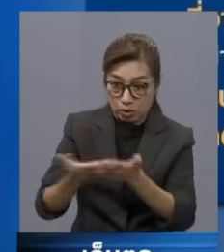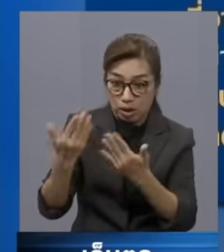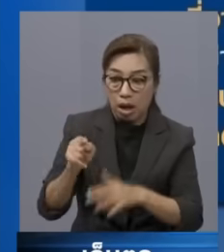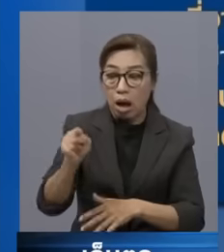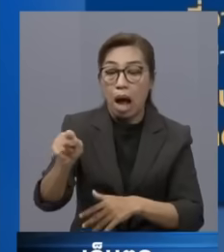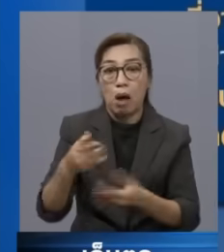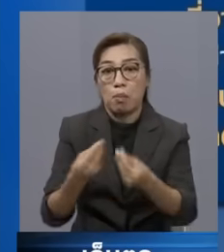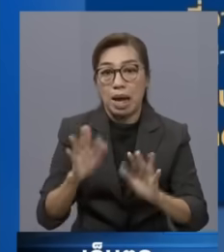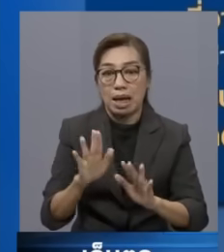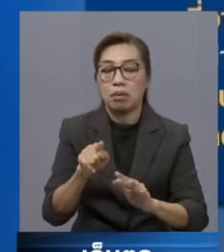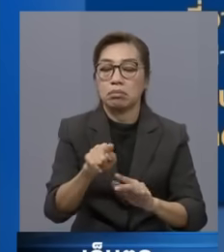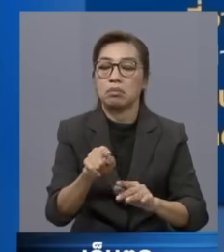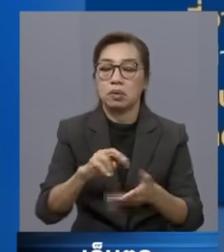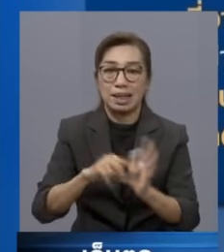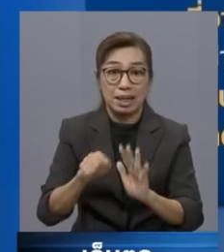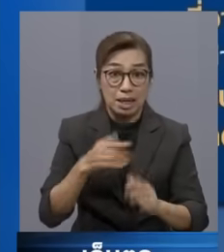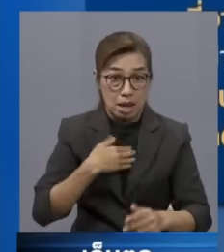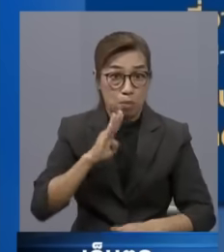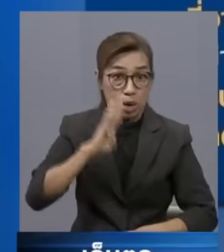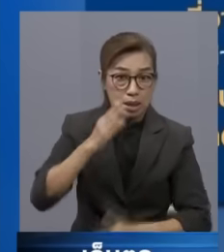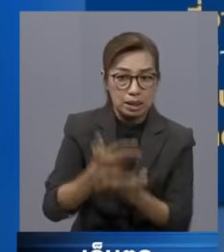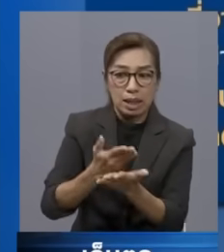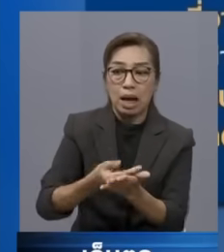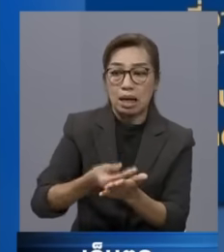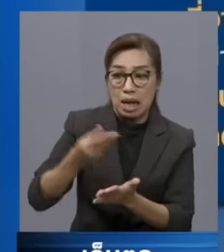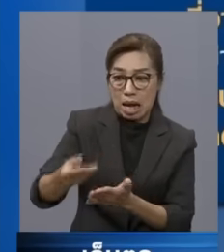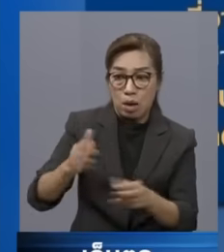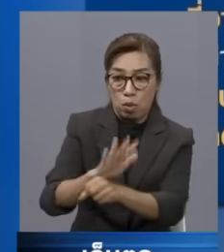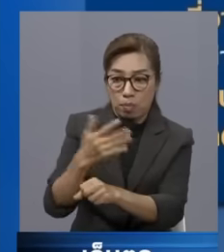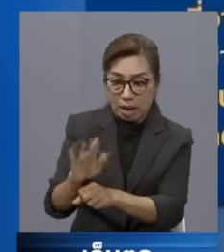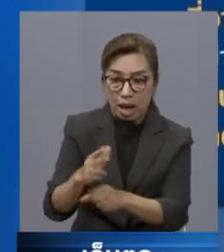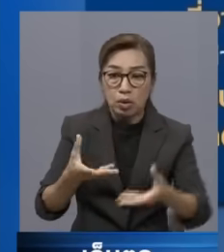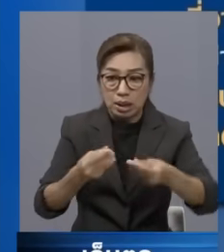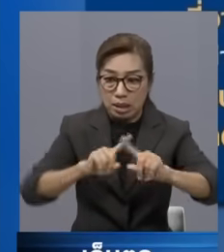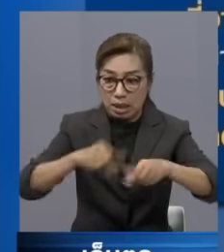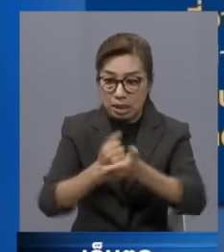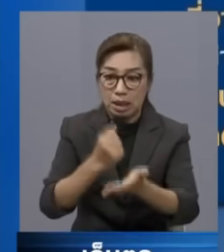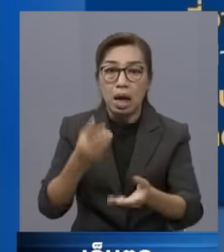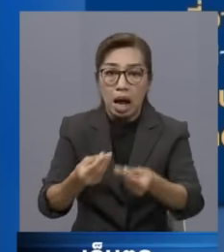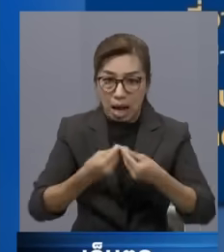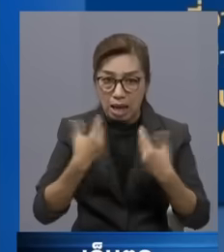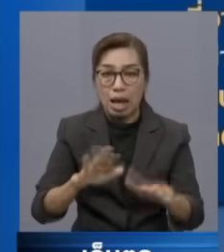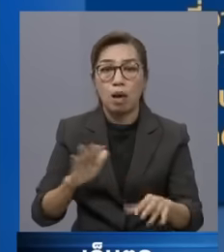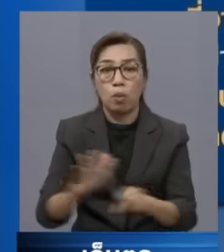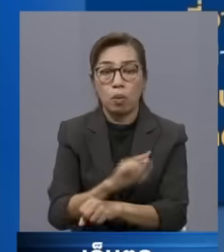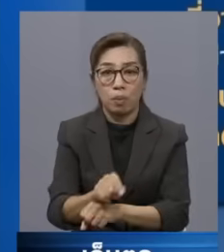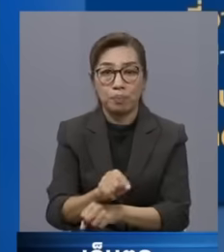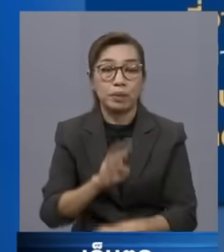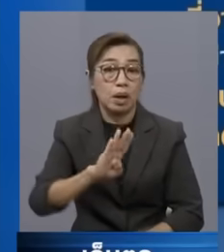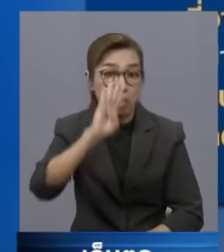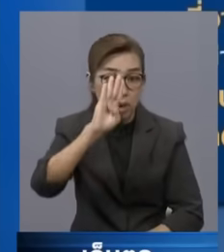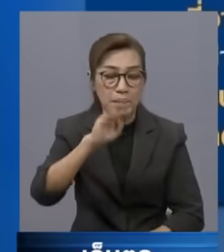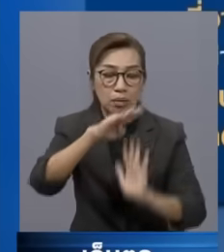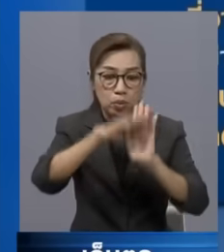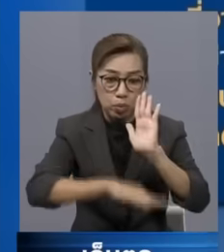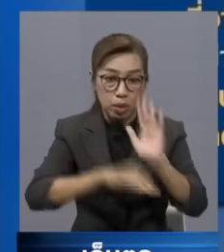ค่าที่ดินให้บริษัท n&nครบถ้วนและได้รับโอนกรรมสิทธิ์ที่ดินตามสัญญาแล้วนอกจากคำชี้แจงของทางแสนสิริแล้ว